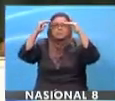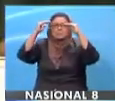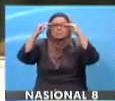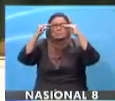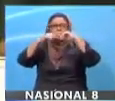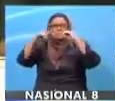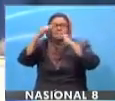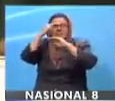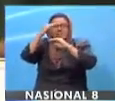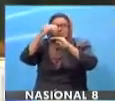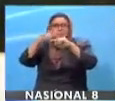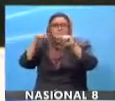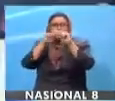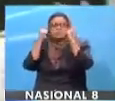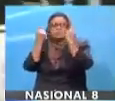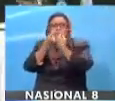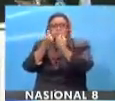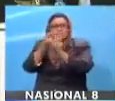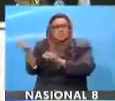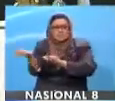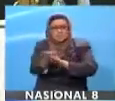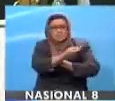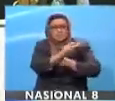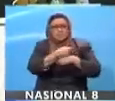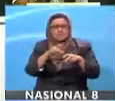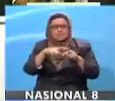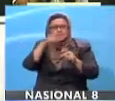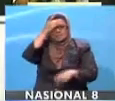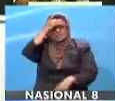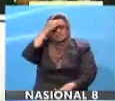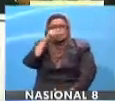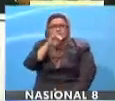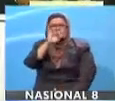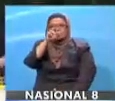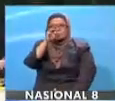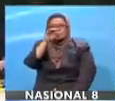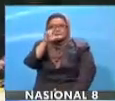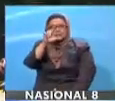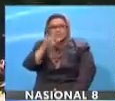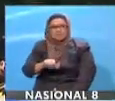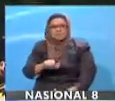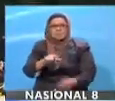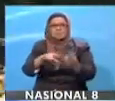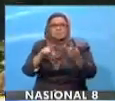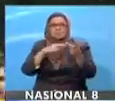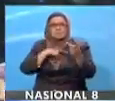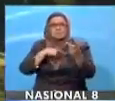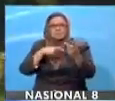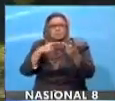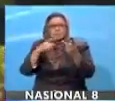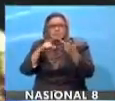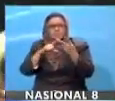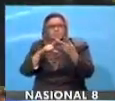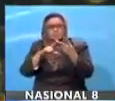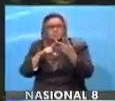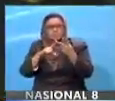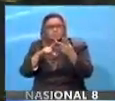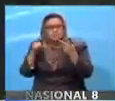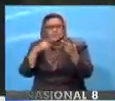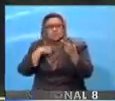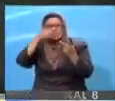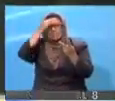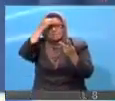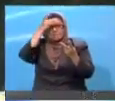Dr. S. Shamala mengisi kerusi bagi timbalan Presiden Wanita KHM. Datuk Wan Ahmad Nizam, Wan Abdul Hamid